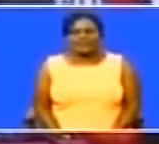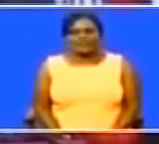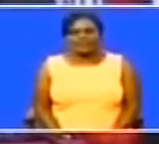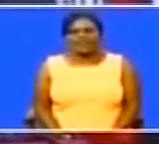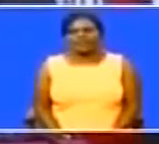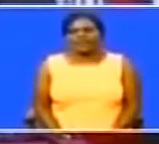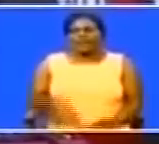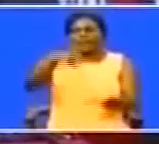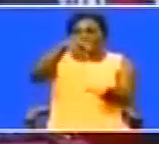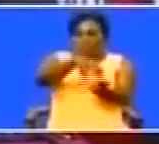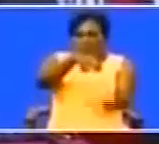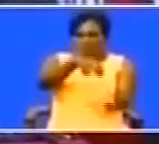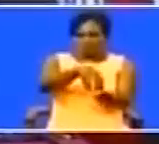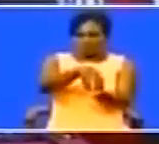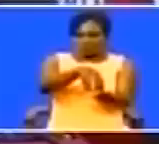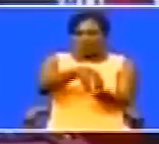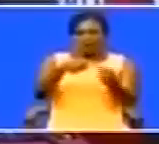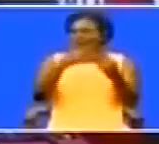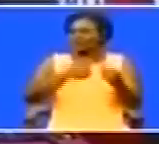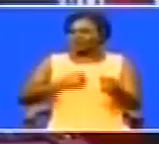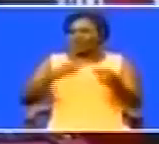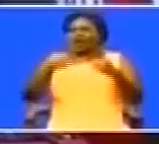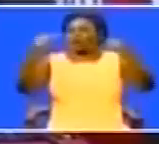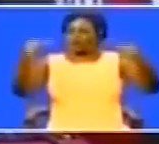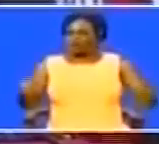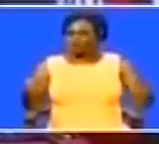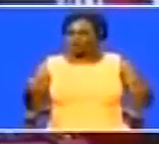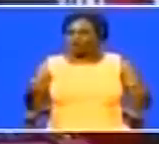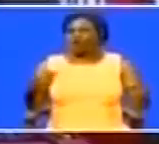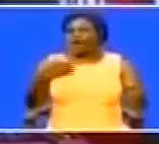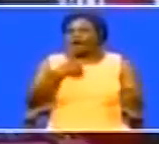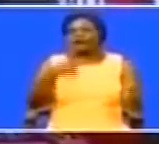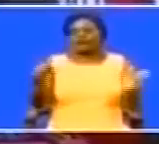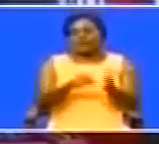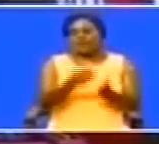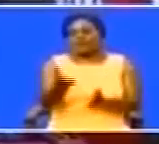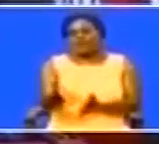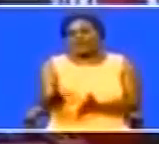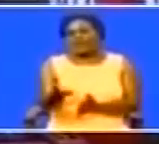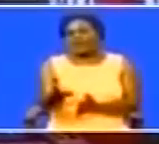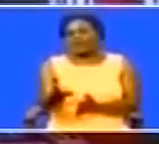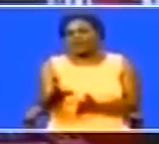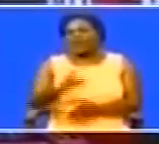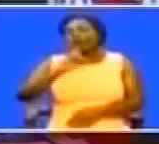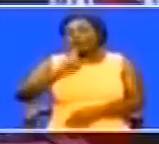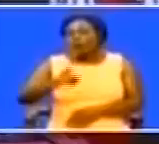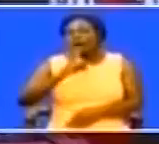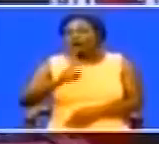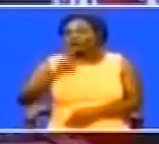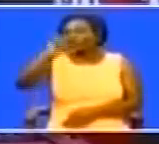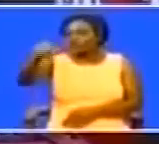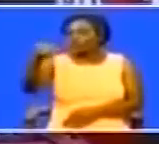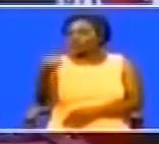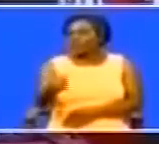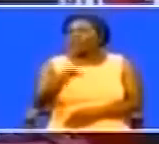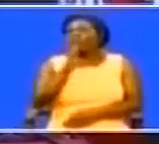We in the opposition have warned that we are on the road to nowhere. We warned that the Jubilee is